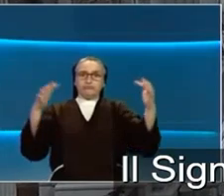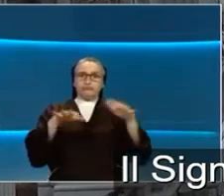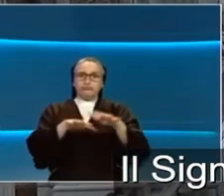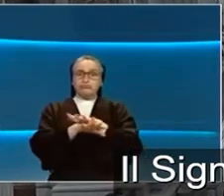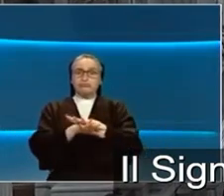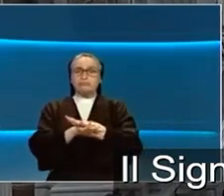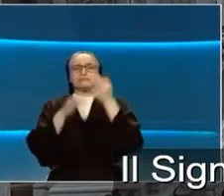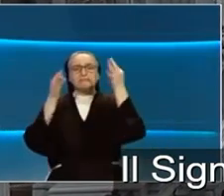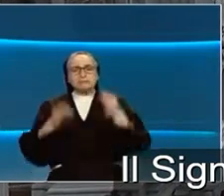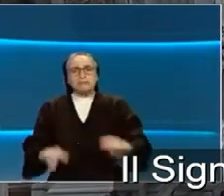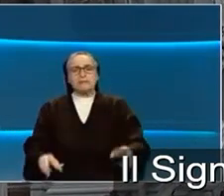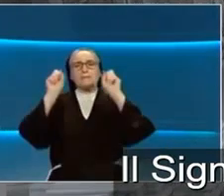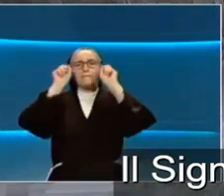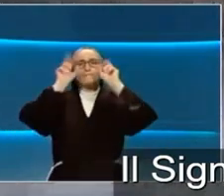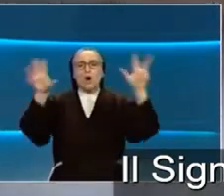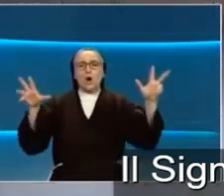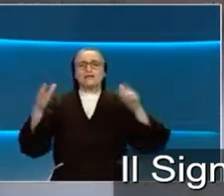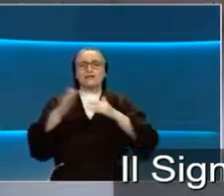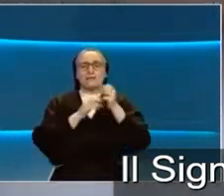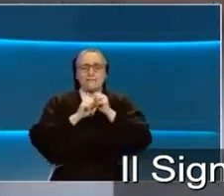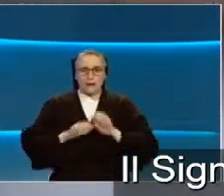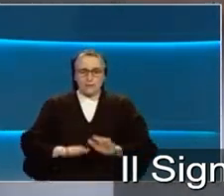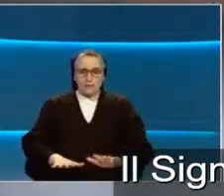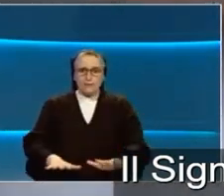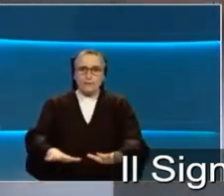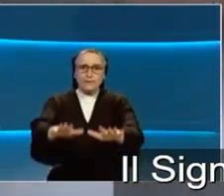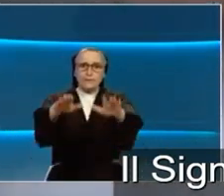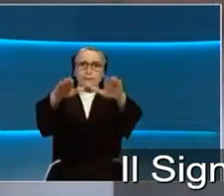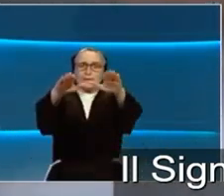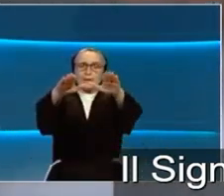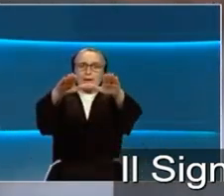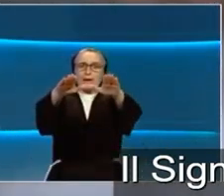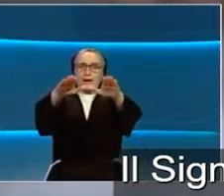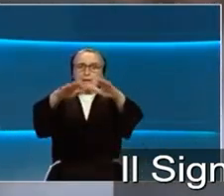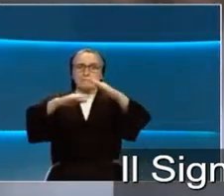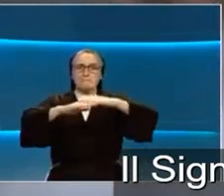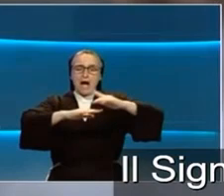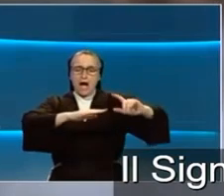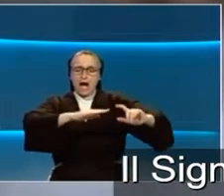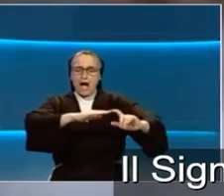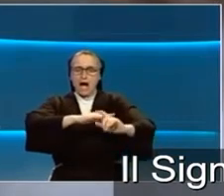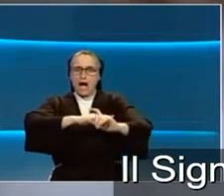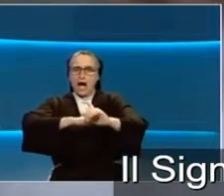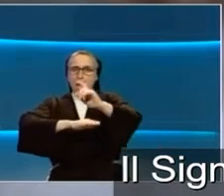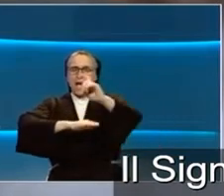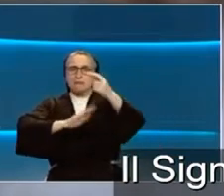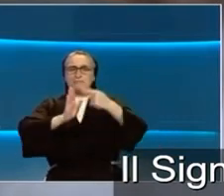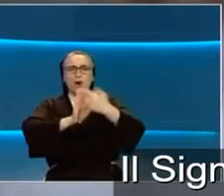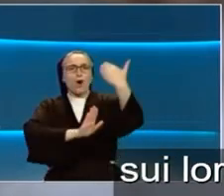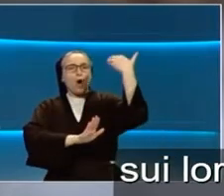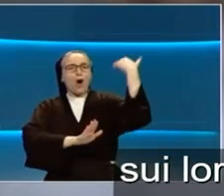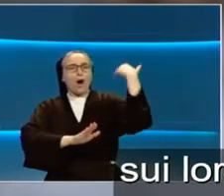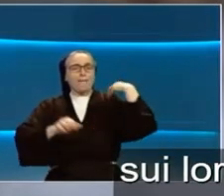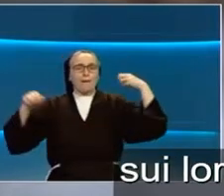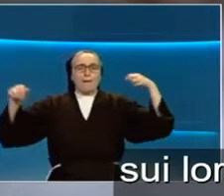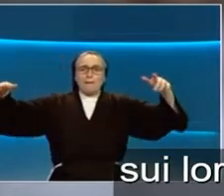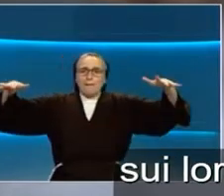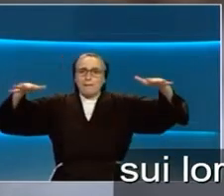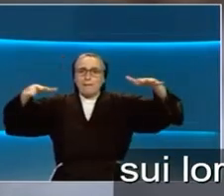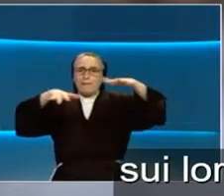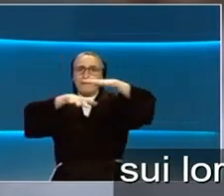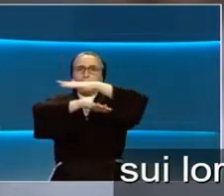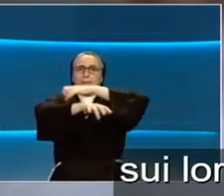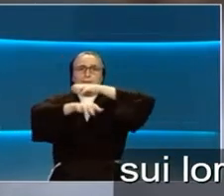Mosè stese la mano sul mare e il mare, sul far del mattino, tornò al suo livello